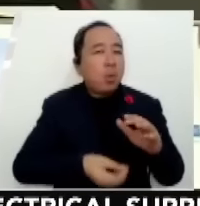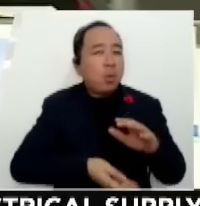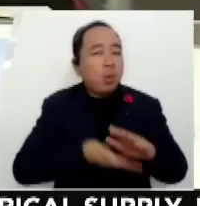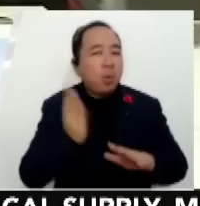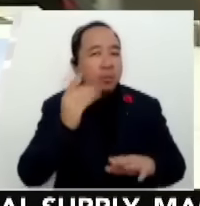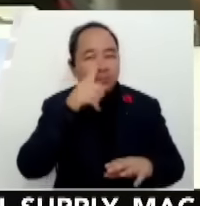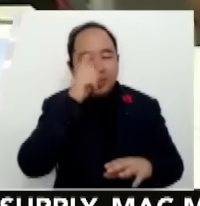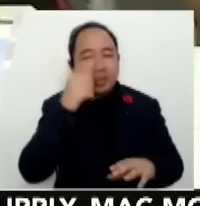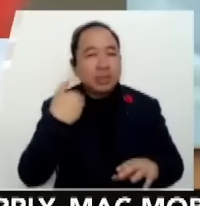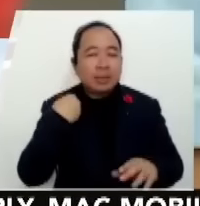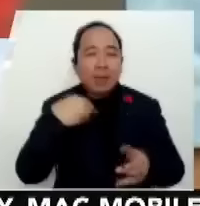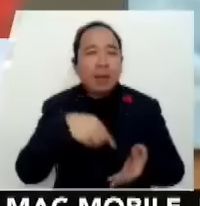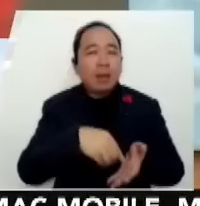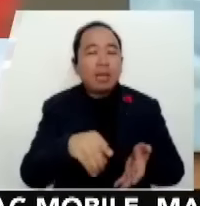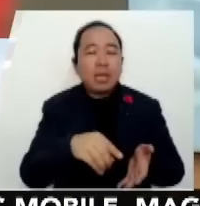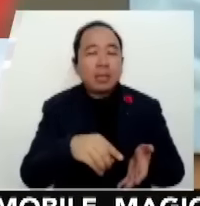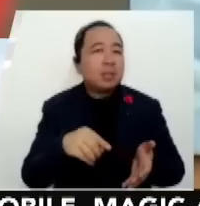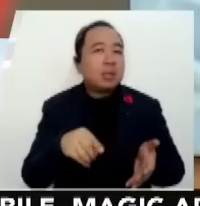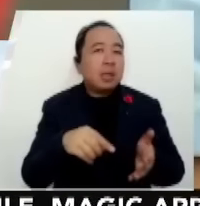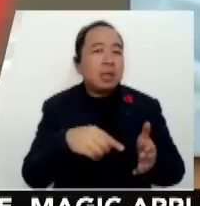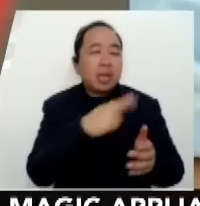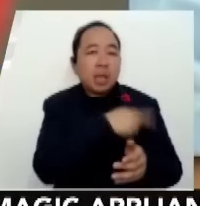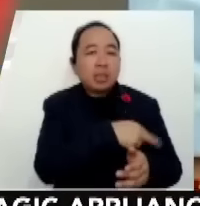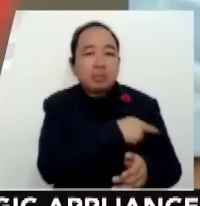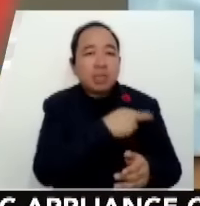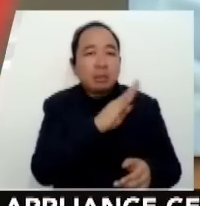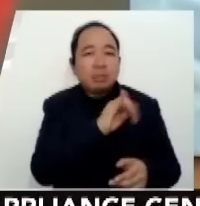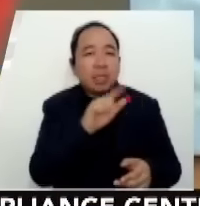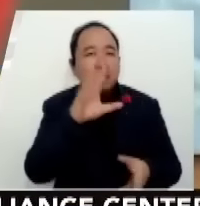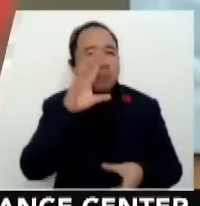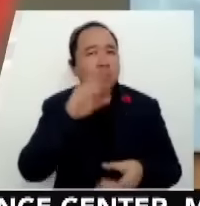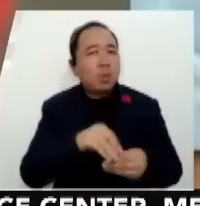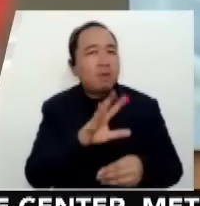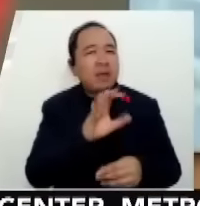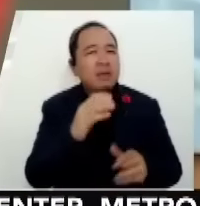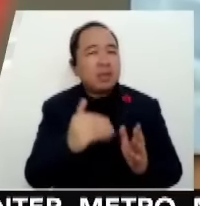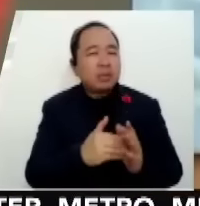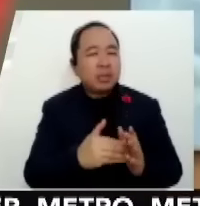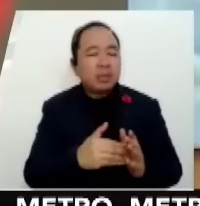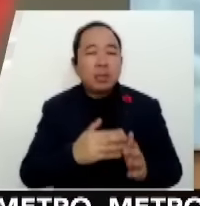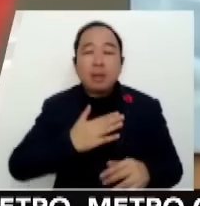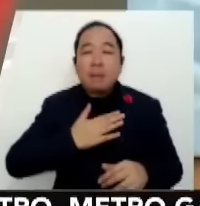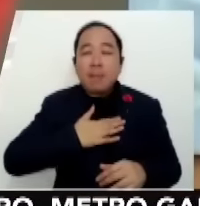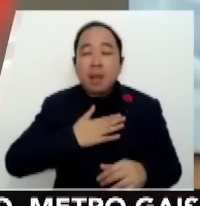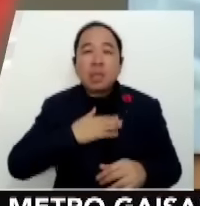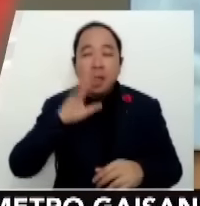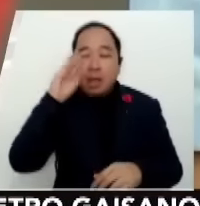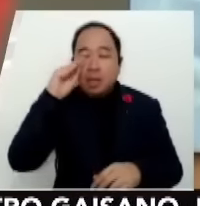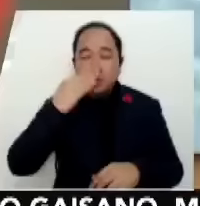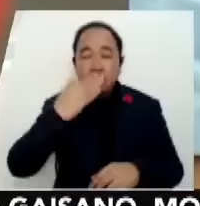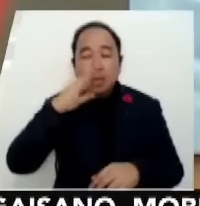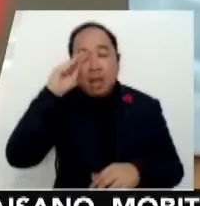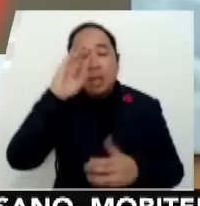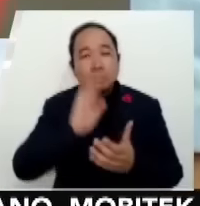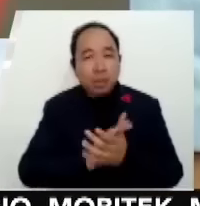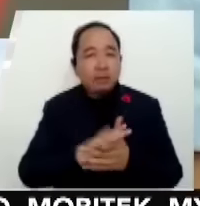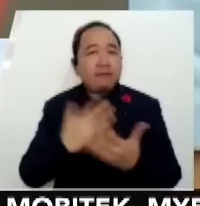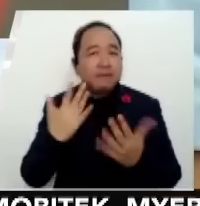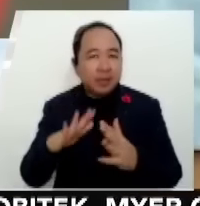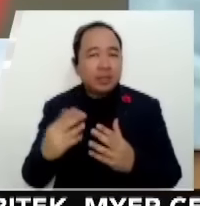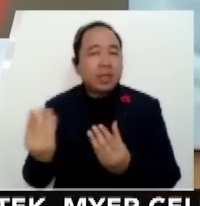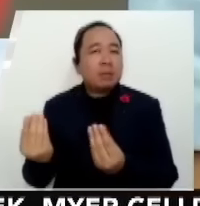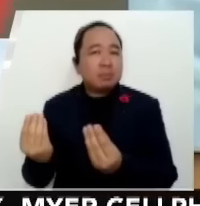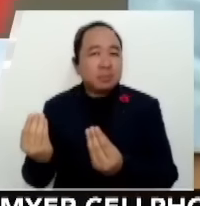higit kalahating milyong piso. Nasa labas na po yung asawa ko, nakaburol na po siya. Tapos ako nasa